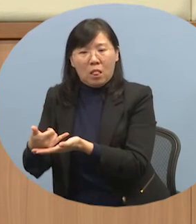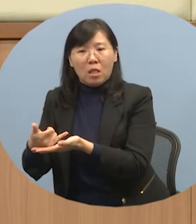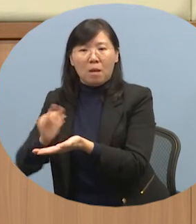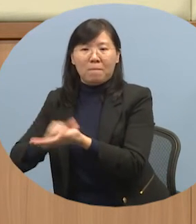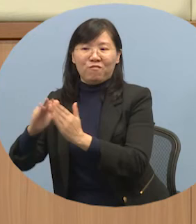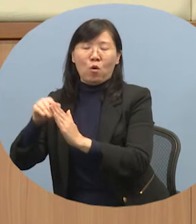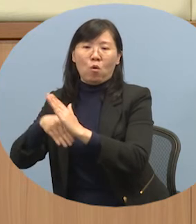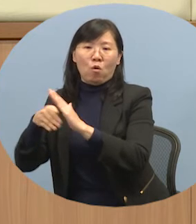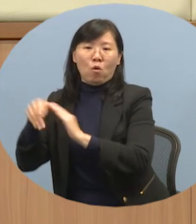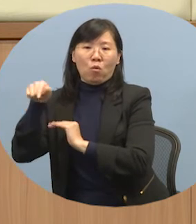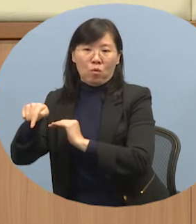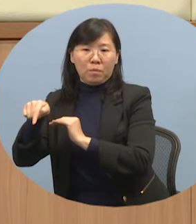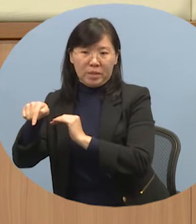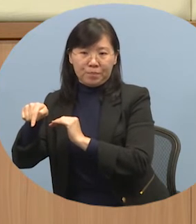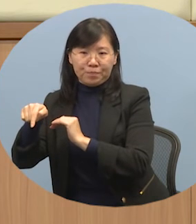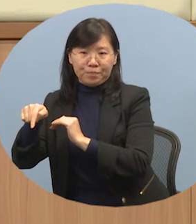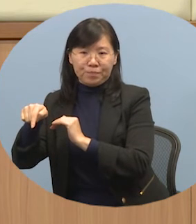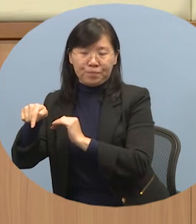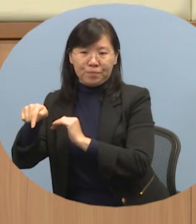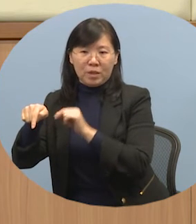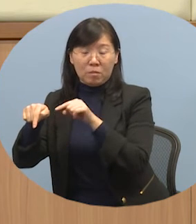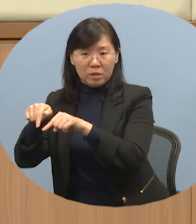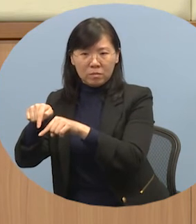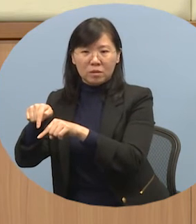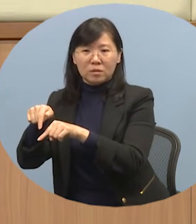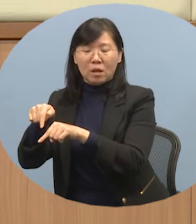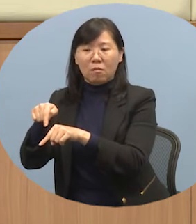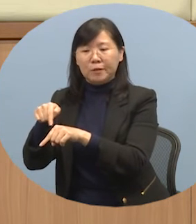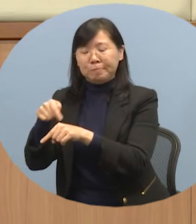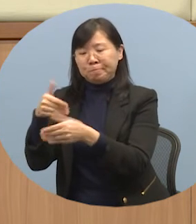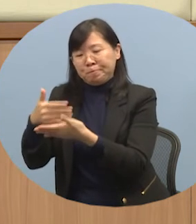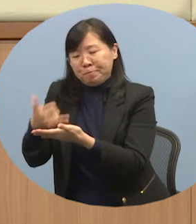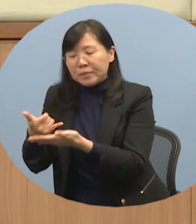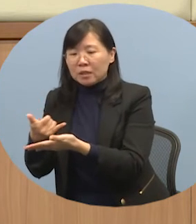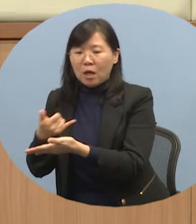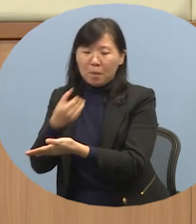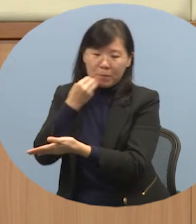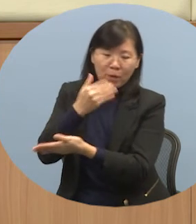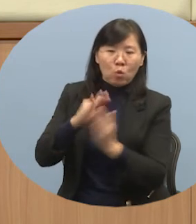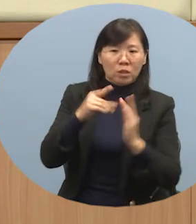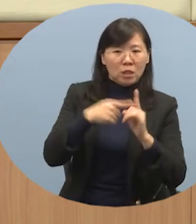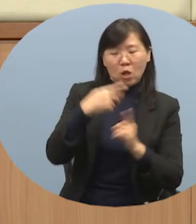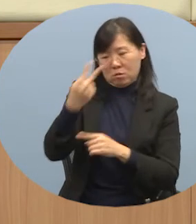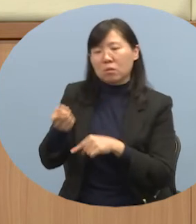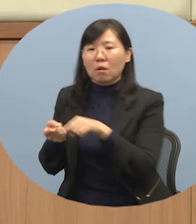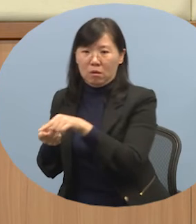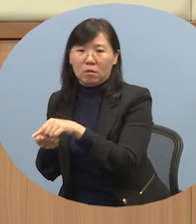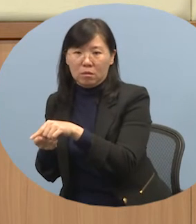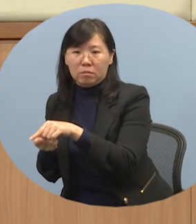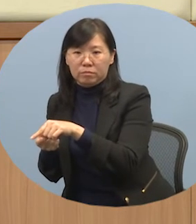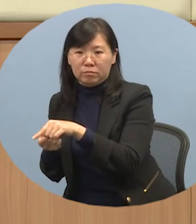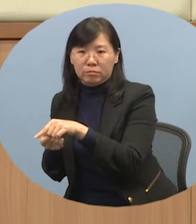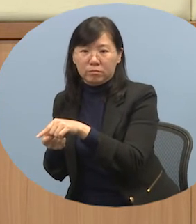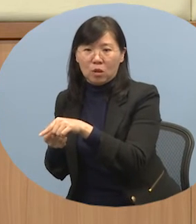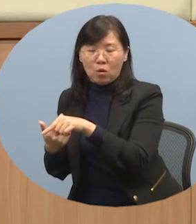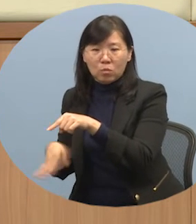係有部分時間咧係曾經有家人咧因為因恤而准許探訪嘅。醫院咧就正聯同衛生防